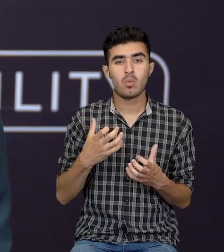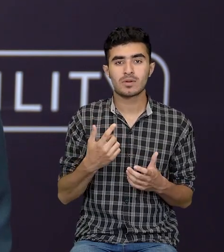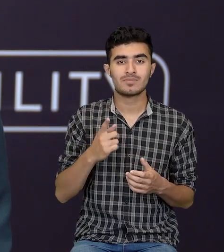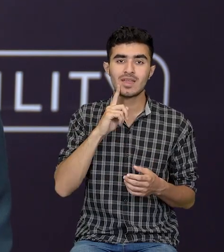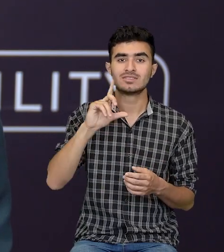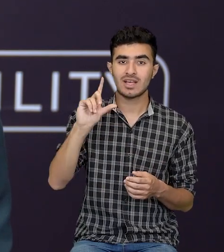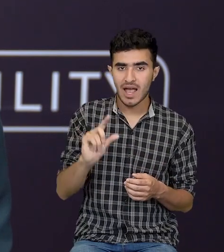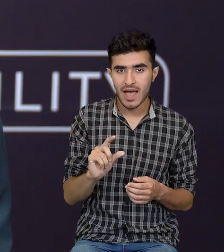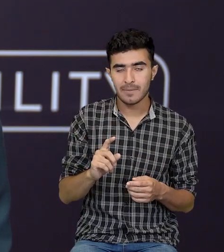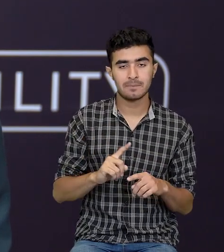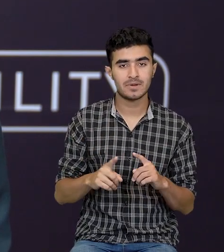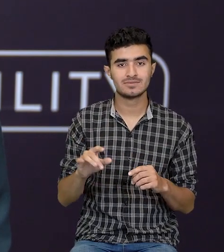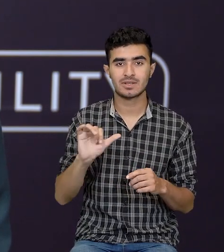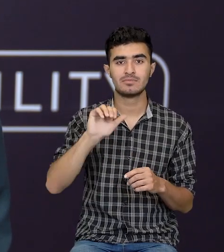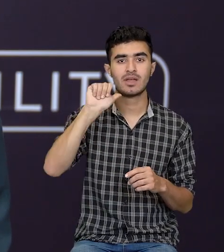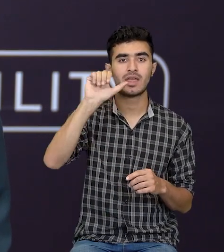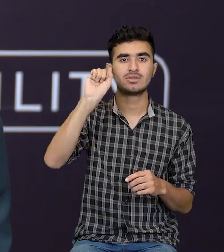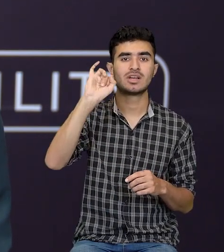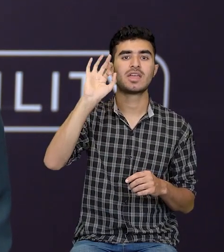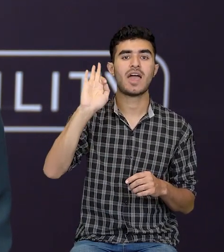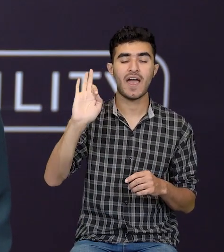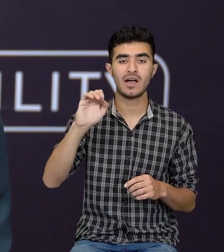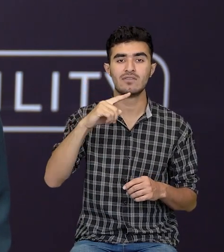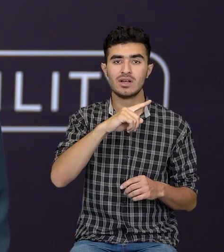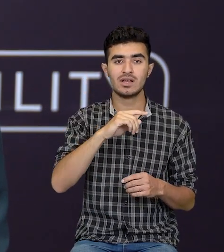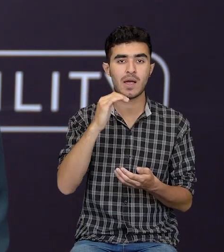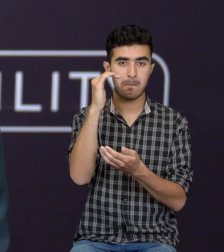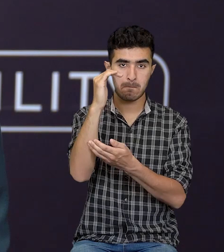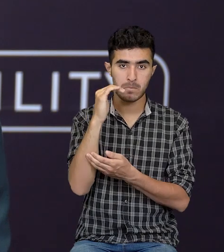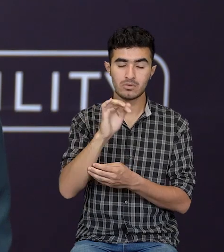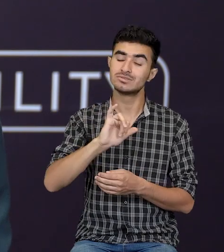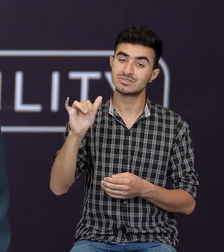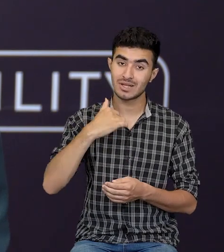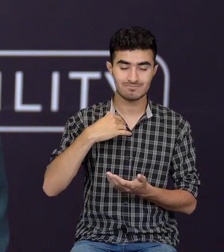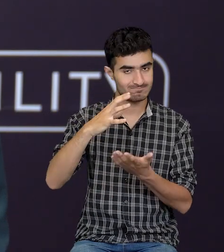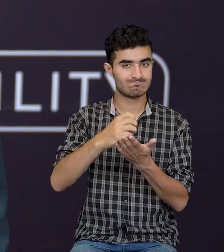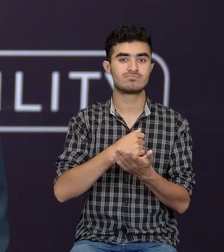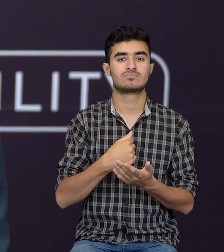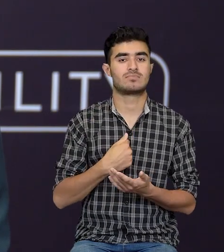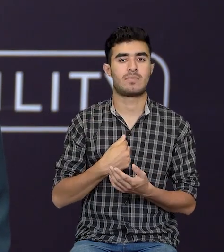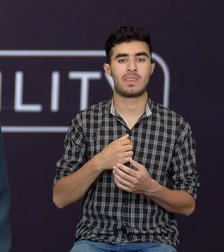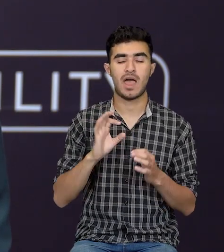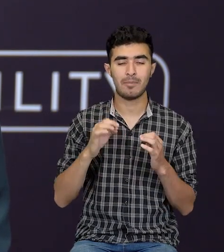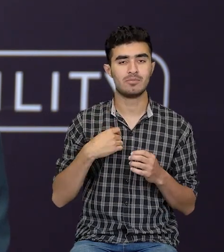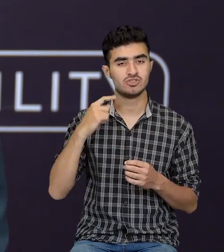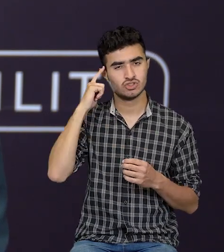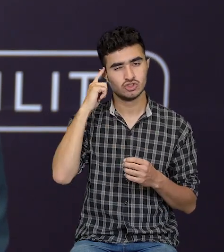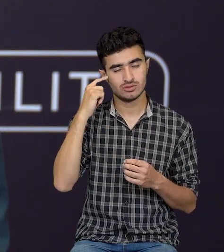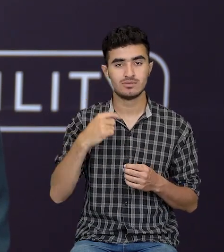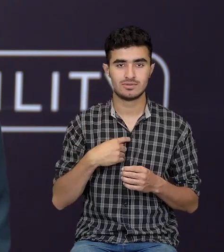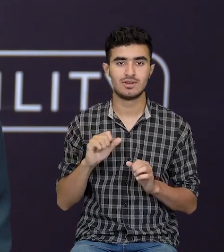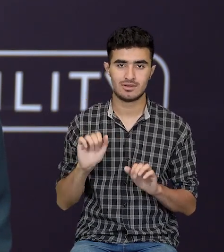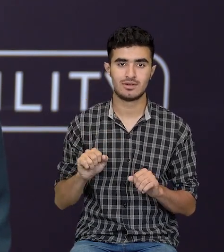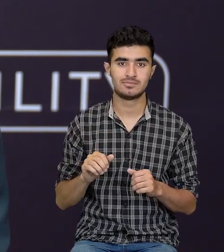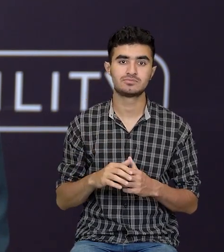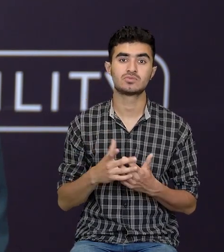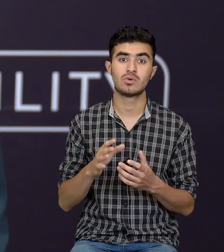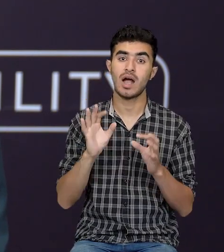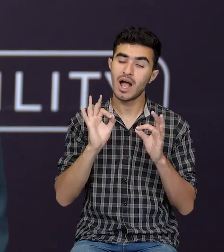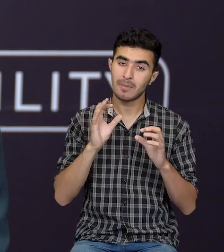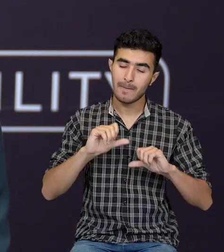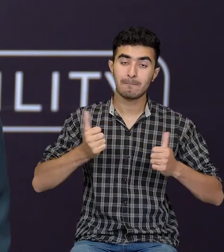आया जाता। उनकी भी काफ़ी एज थी। तो मैं जब लास्ट टाइम भी इंटरनेशनल क्वालिफ़ाई किया, मैं 2-2 माह तक मैं अपने घर नहीं जाता